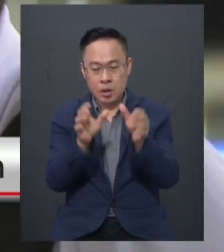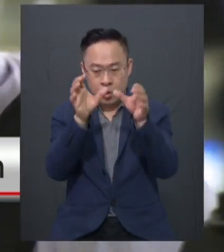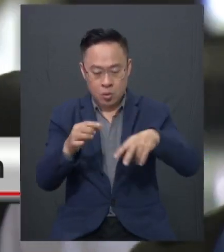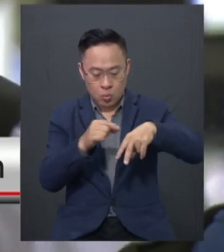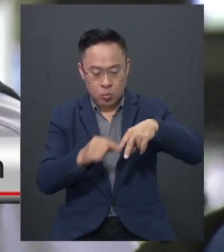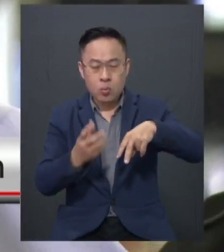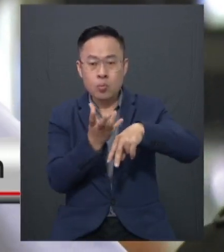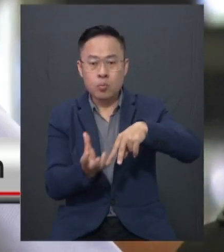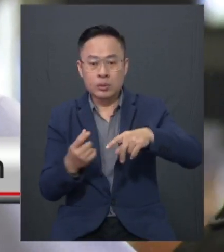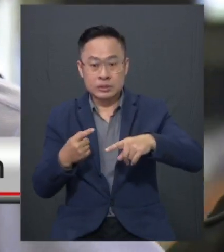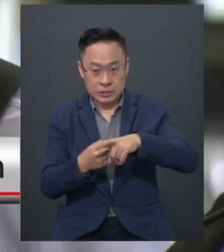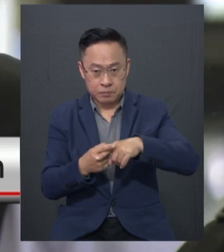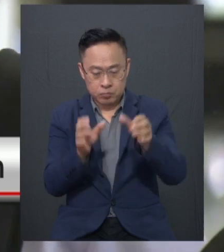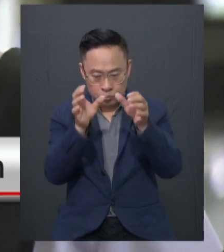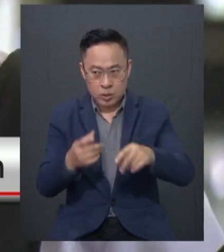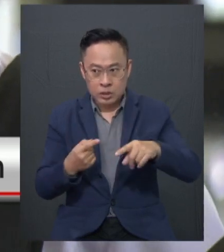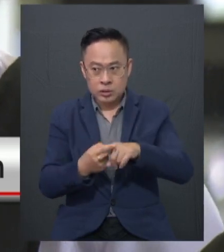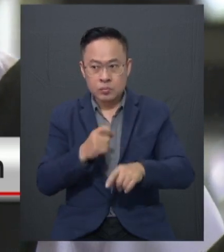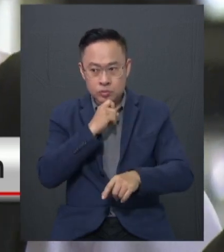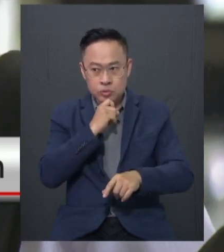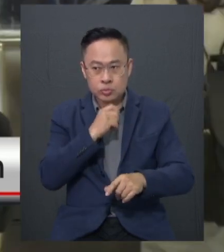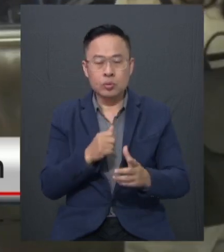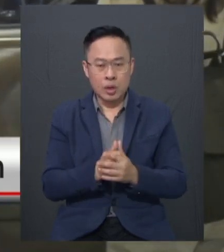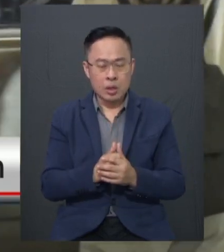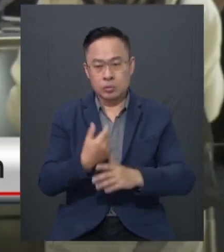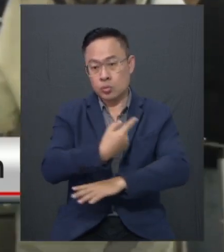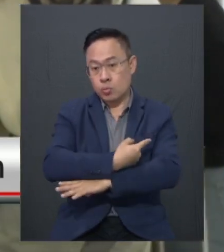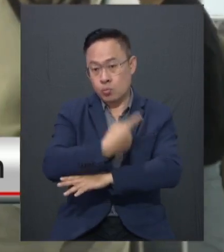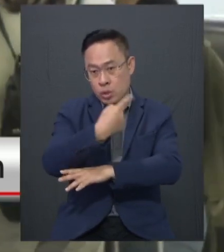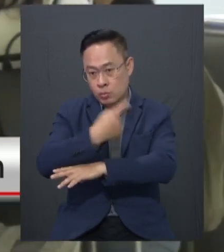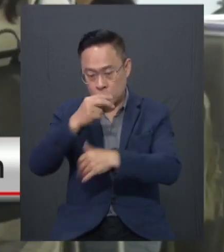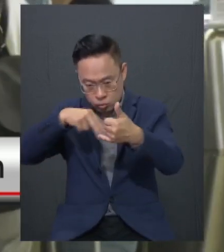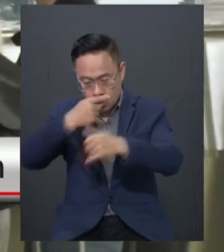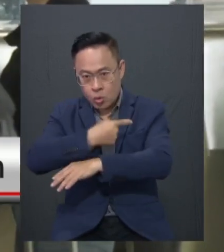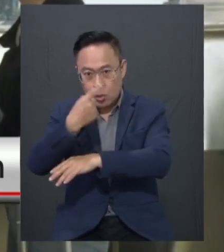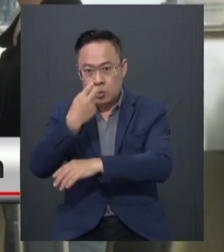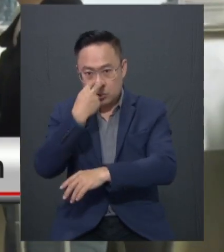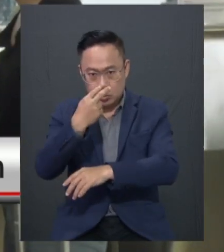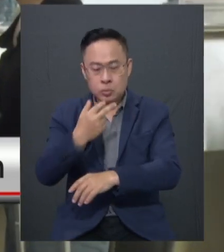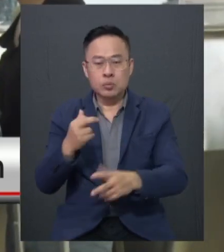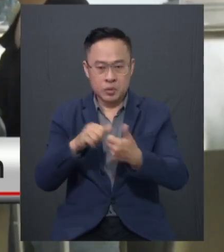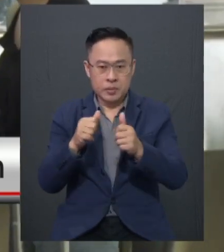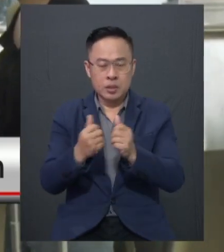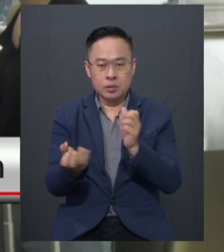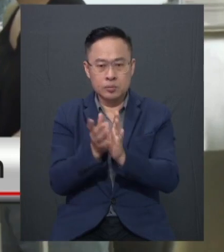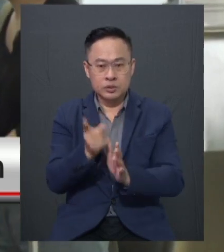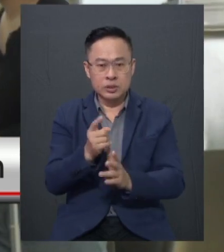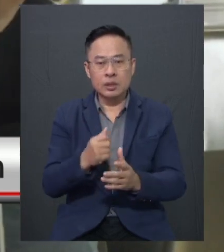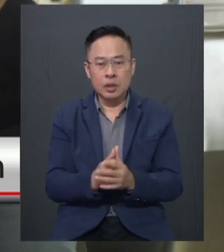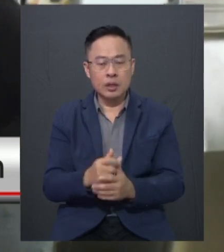ที่ยังมีอาการบาดเจ็บอยู่บ้างและต้องเช็คแบบวันต่อวันโอ้โหจริงๆมาโน่พูดแบบนี้น่าเป็นห่วงนะเพราะว่าไอ้ค